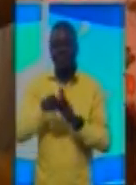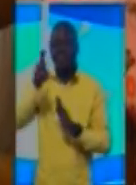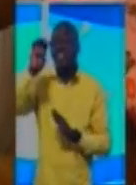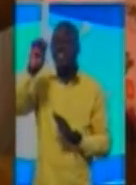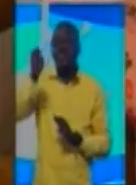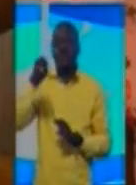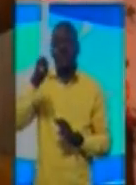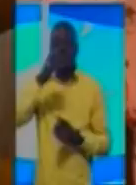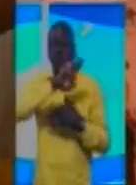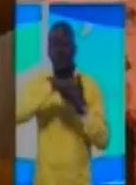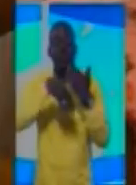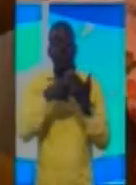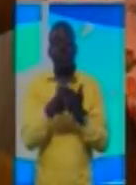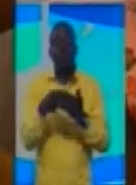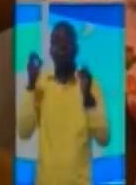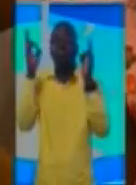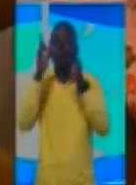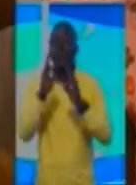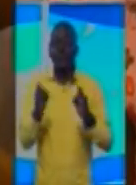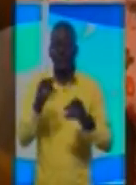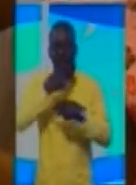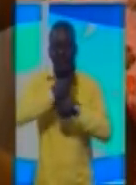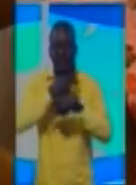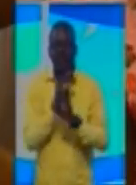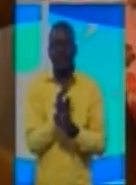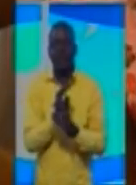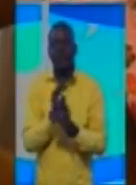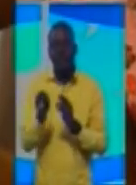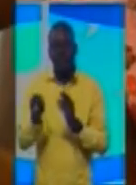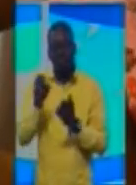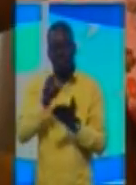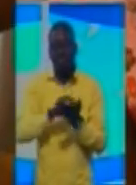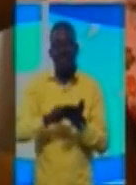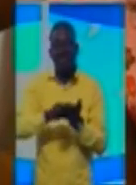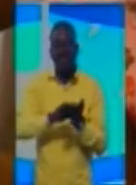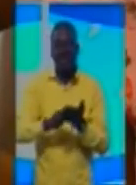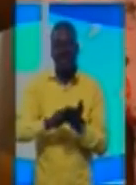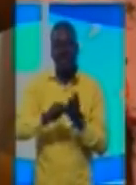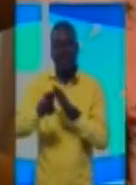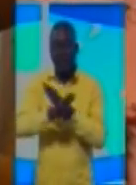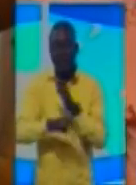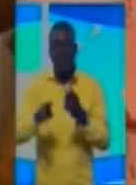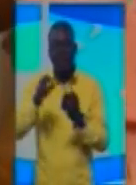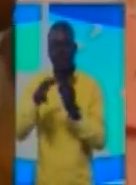les formes de fabrication de savon à base d'huile de jatropha